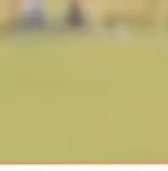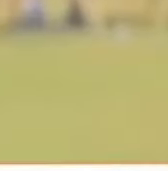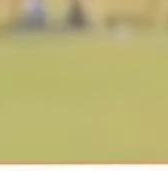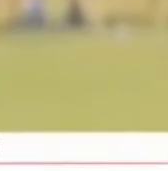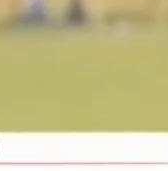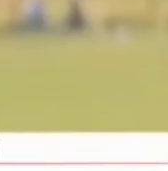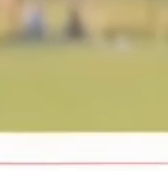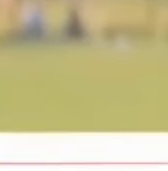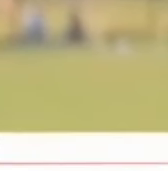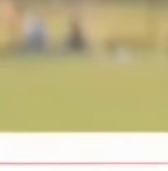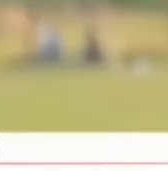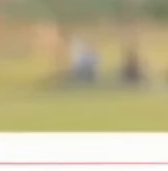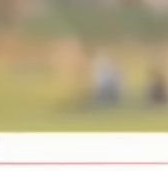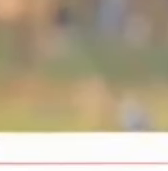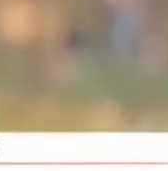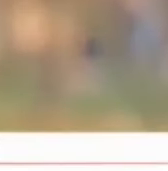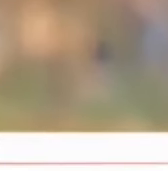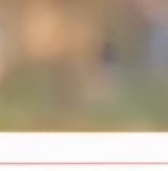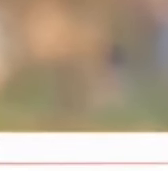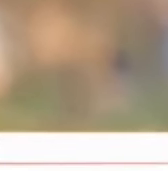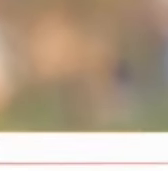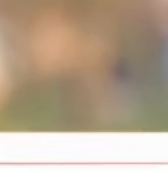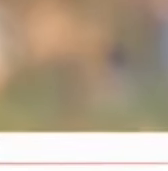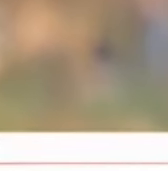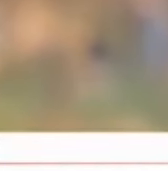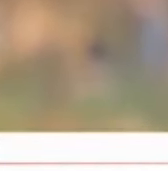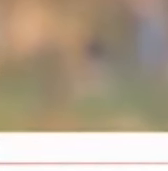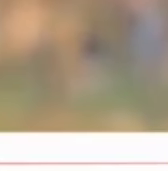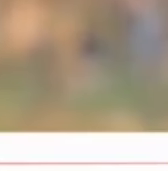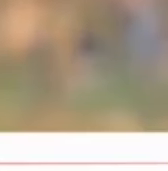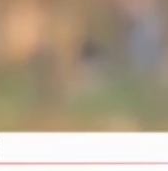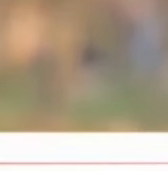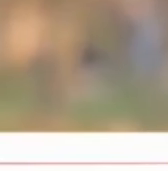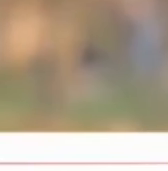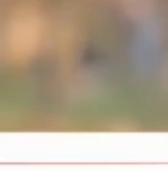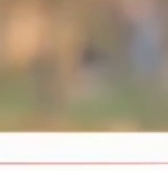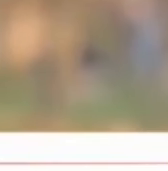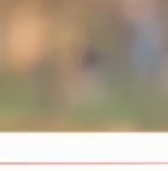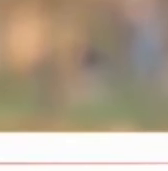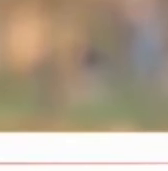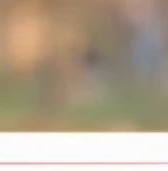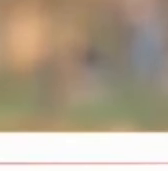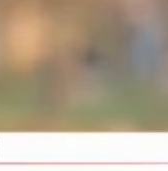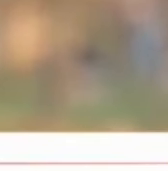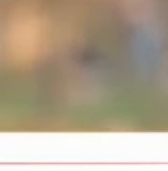Tukikola buli mwezi tukola yo soka tumeyo kwa fani bafe